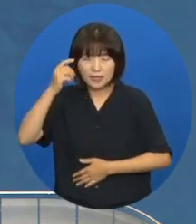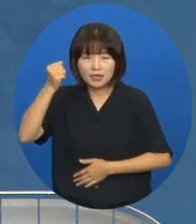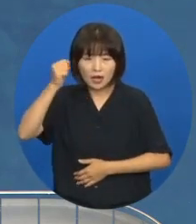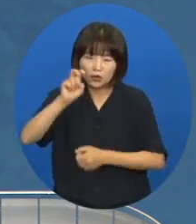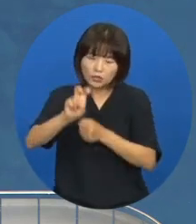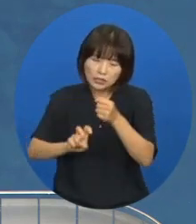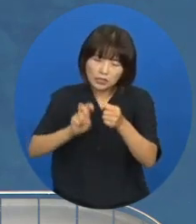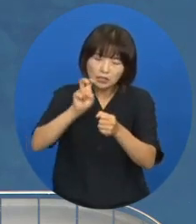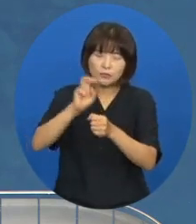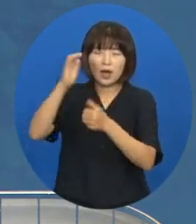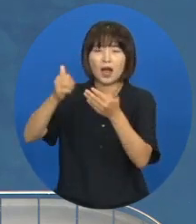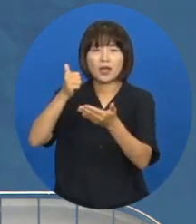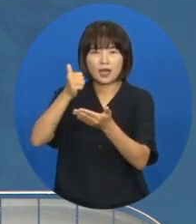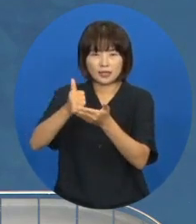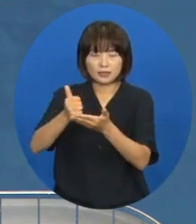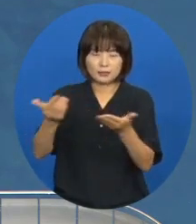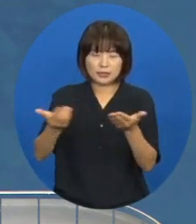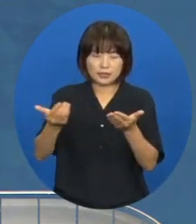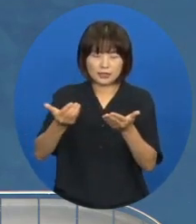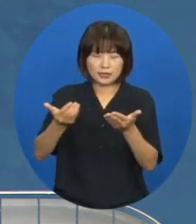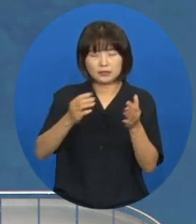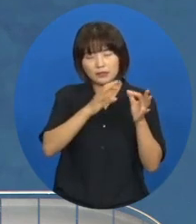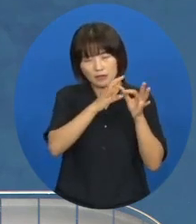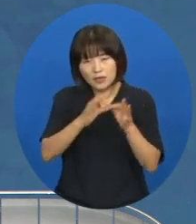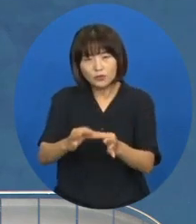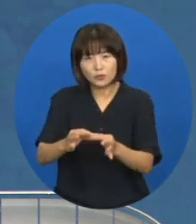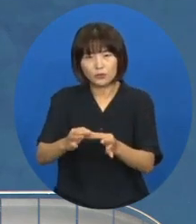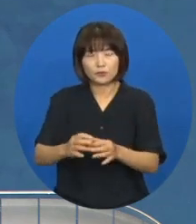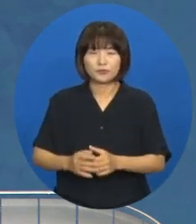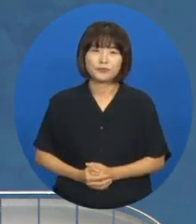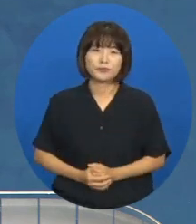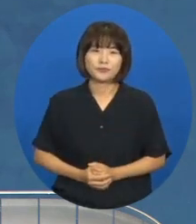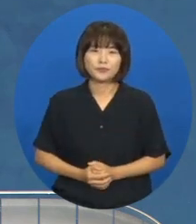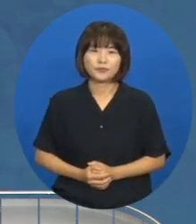믿어야 비로소 순종이 되는 거거든요.